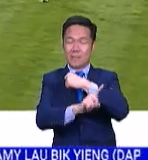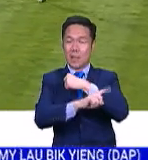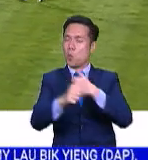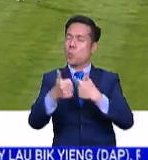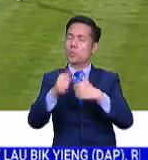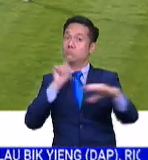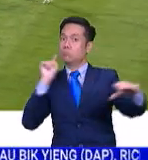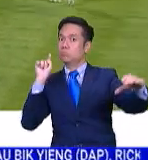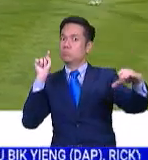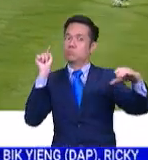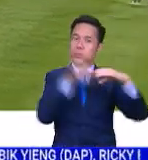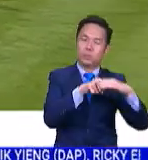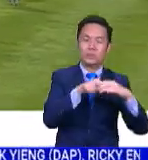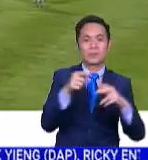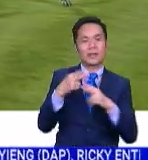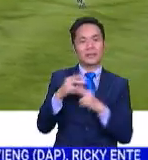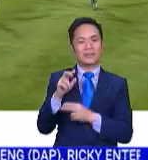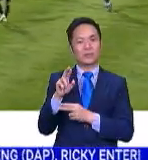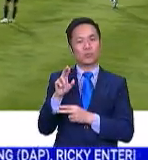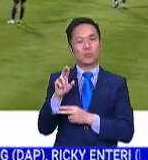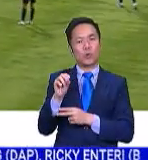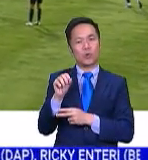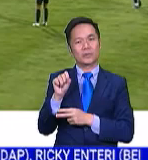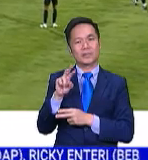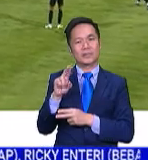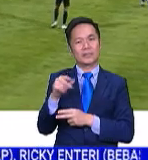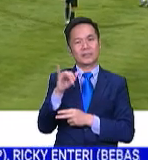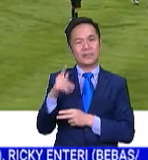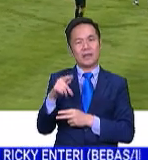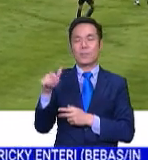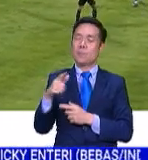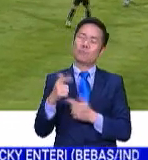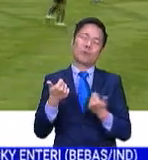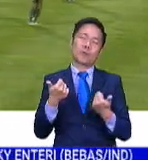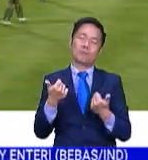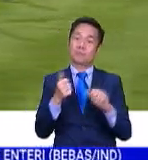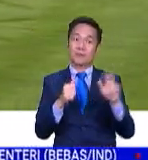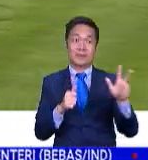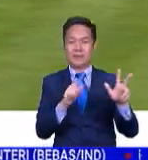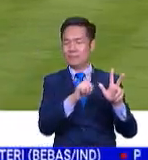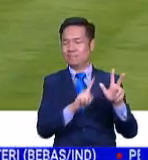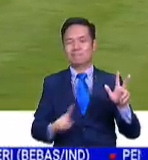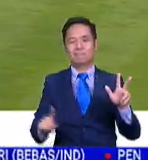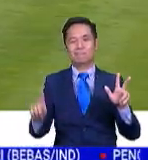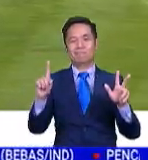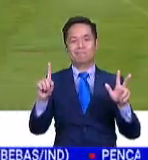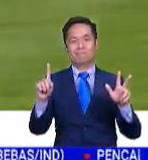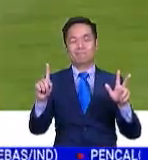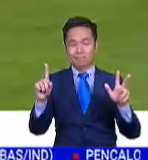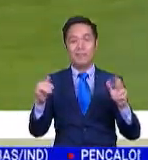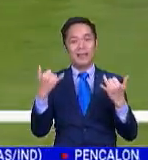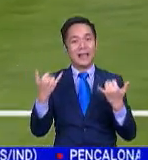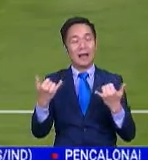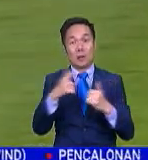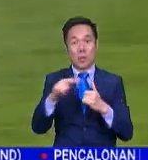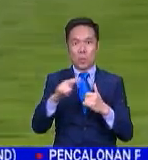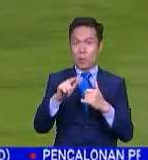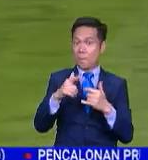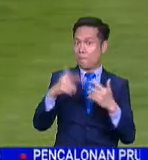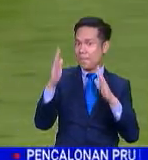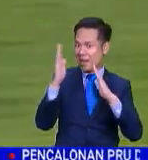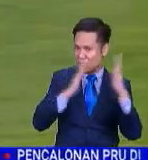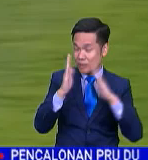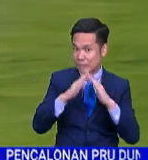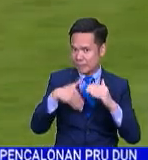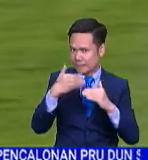dengan baik oleh saat Rashid untuk go sagu hati kemboja selepas ini skuad negara akan meneruskan pemburuan